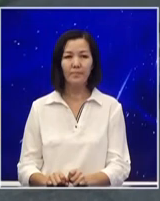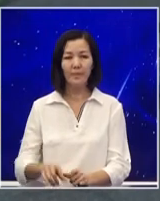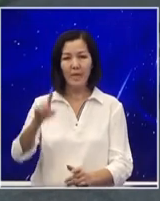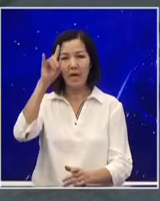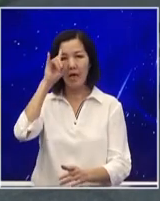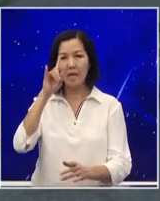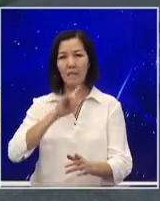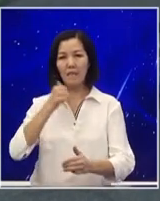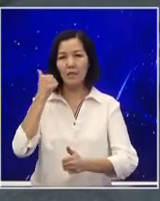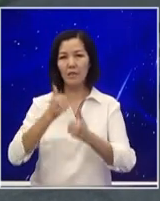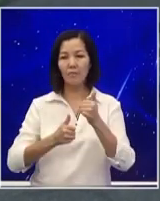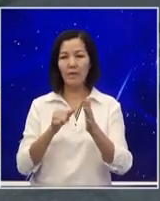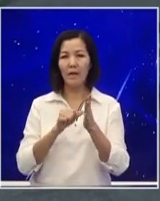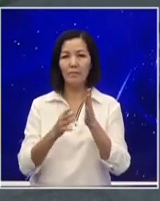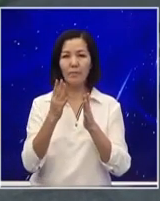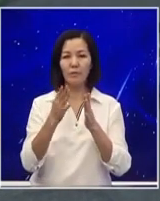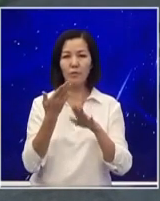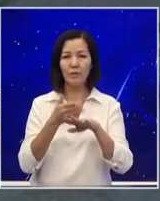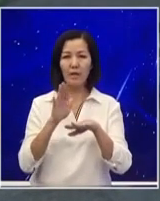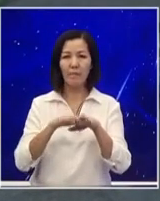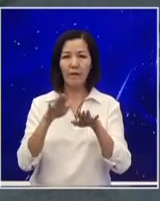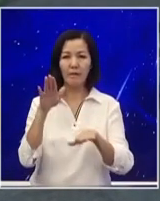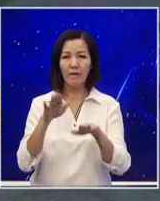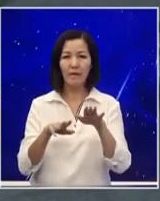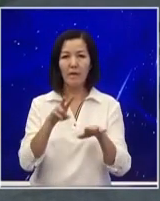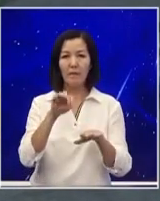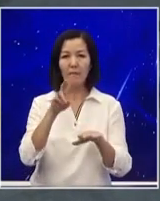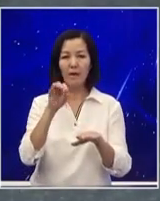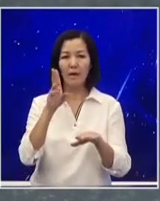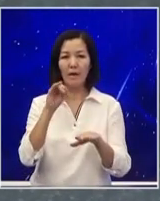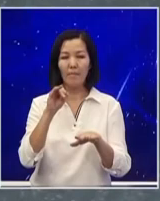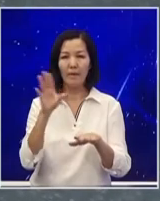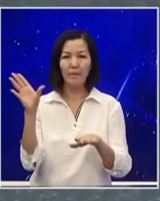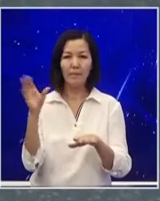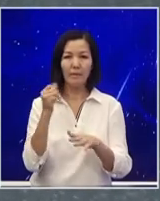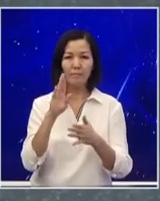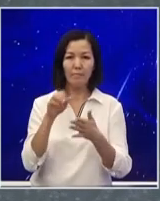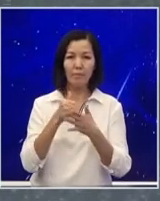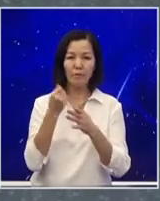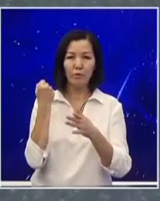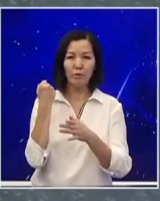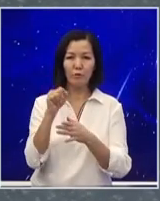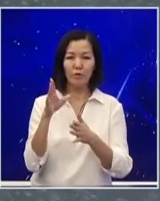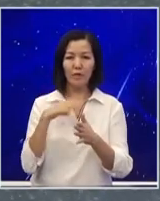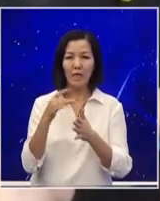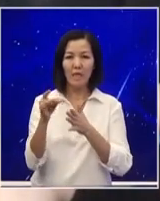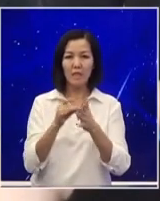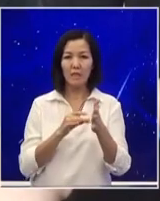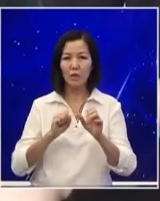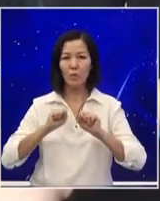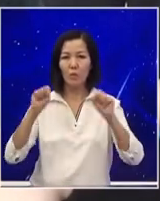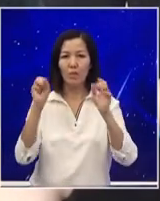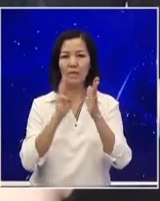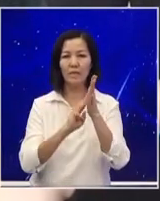Қазақстан чемпионатында 64 келі салмақ дәрежесінде сынға түскен Махаббат Серікболқызы бас жүлдені жеңіп алды. Ол жұлқа көтеру жаттығуында 82